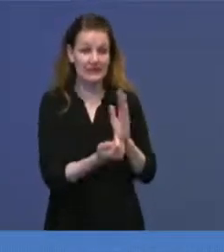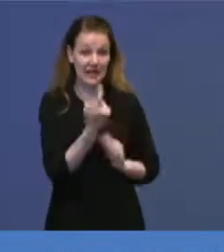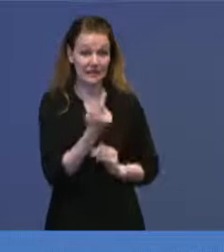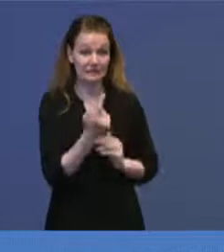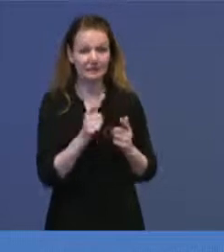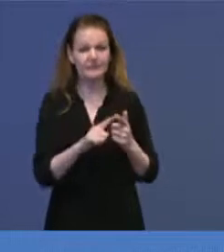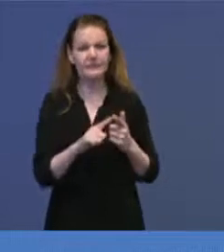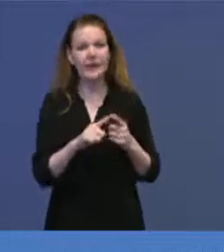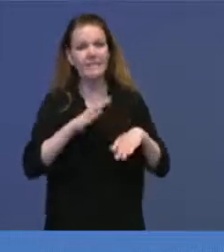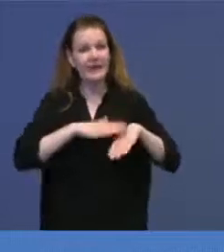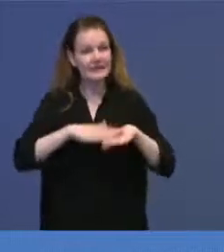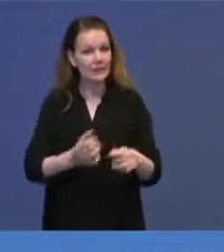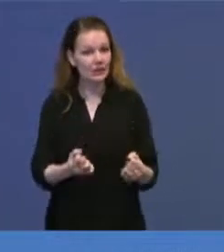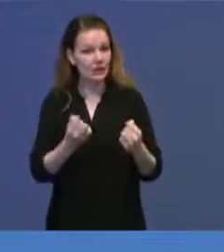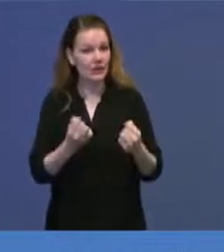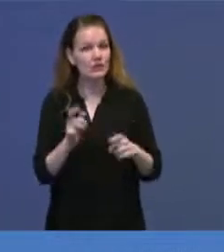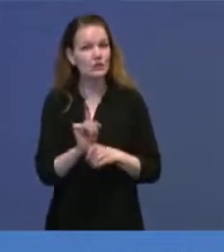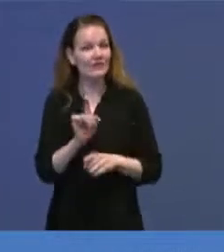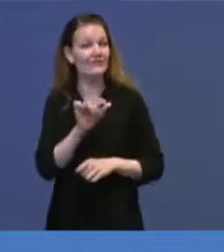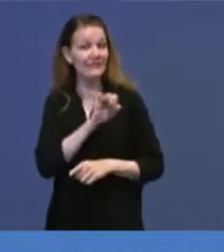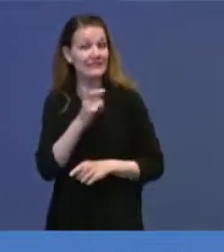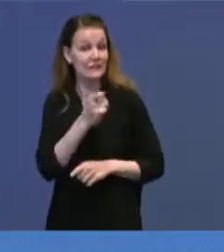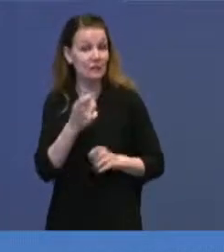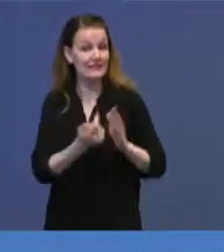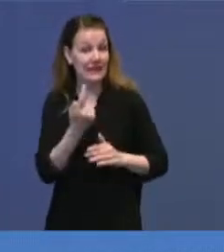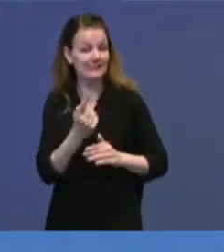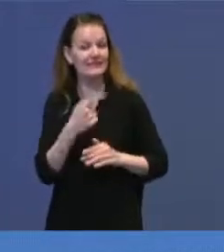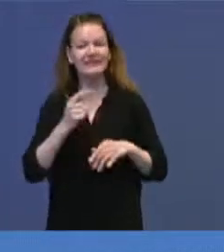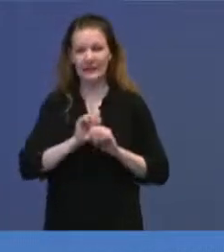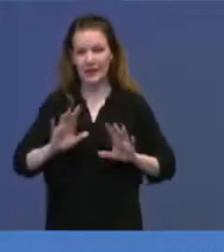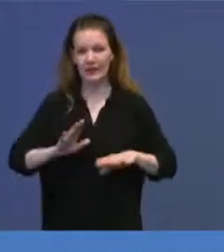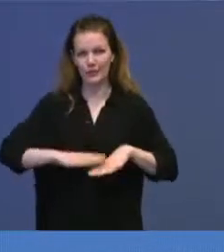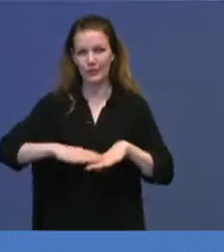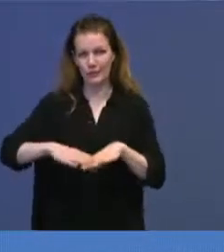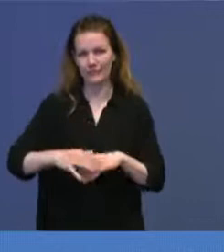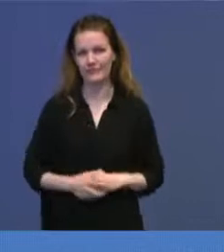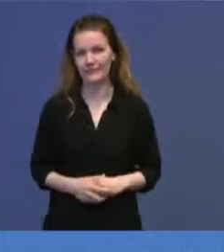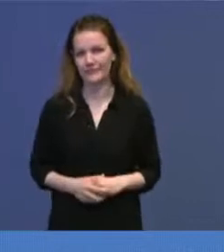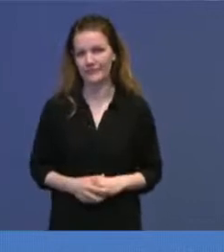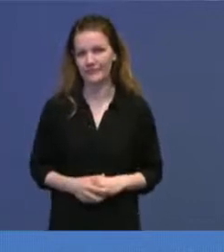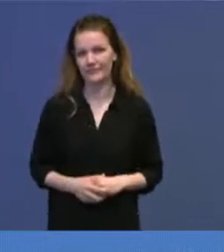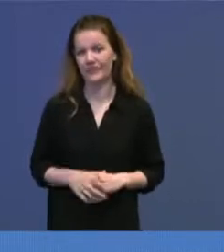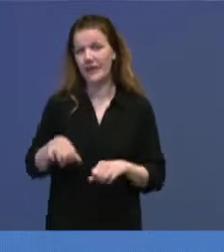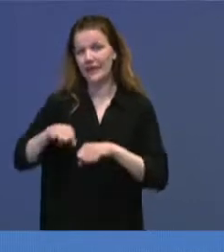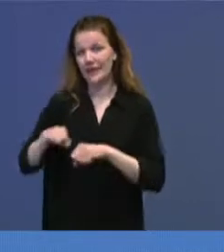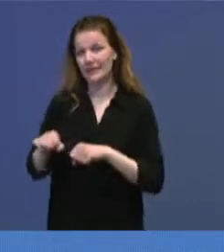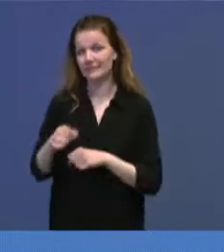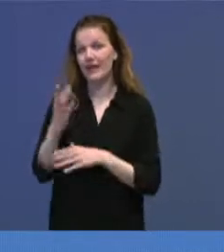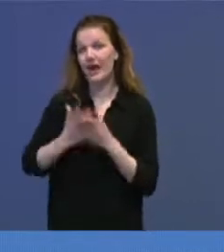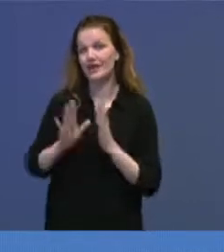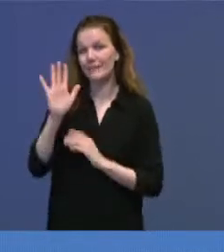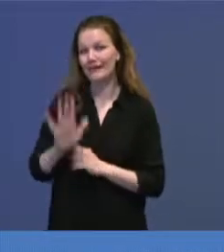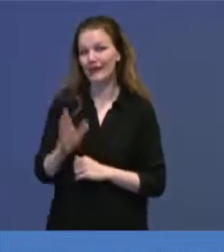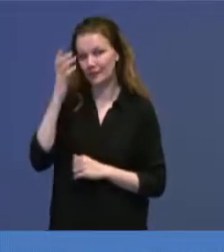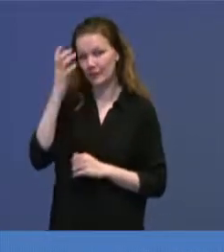også styrke beredskapen slik at vi er beredt hvis ulykken først skulle være ute. Regjeringen vil sette av en halv